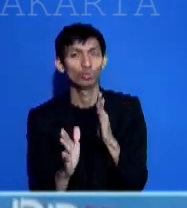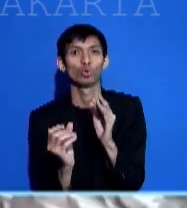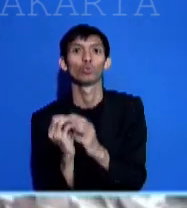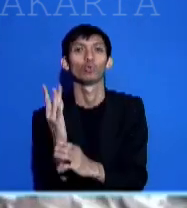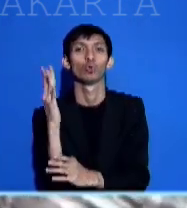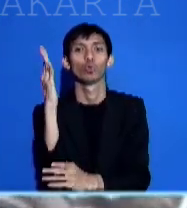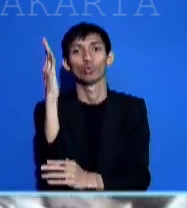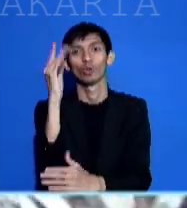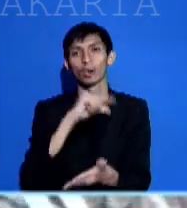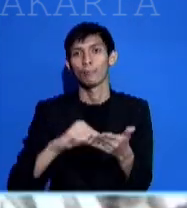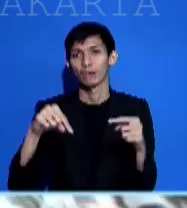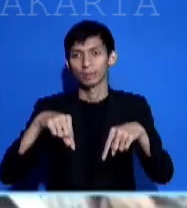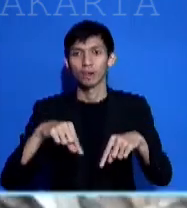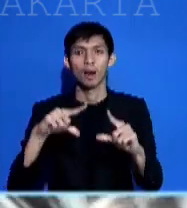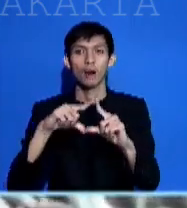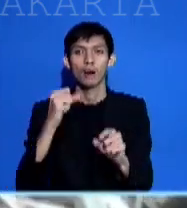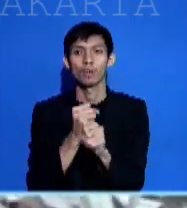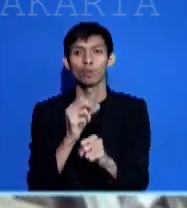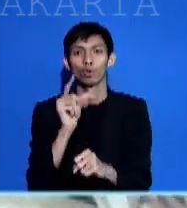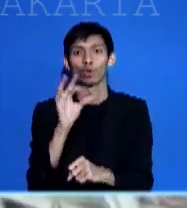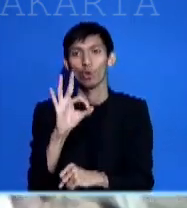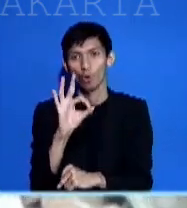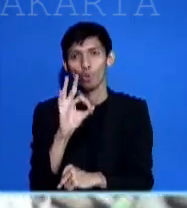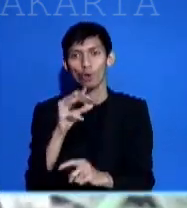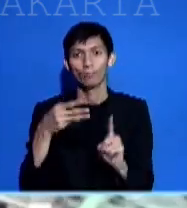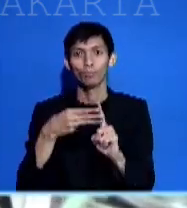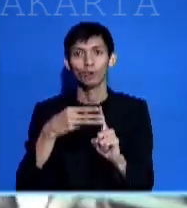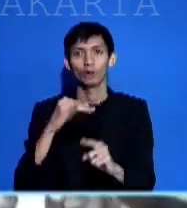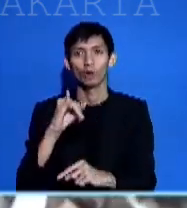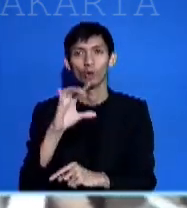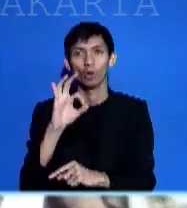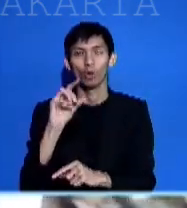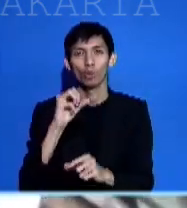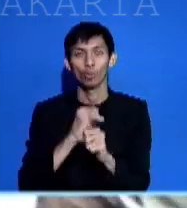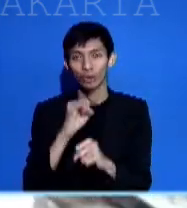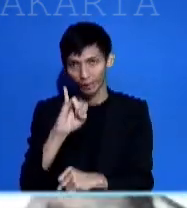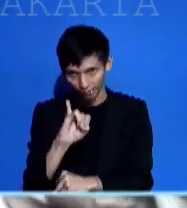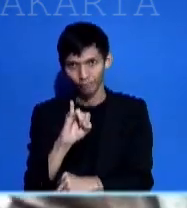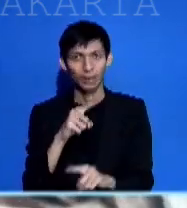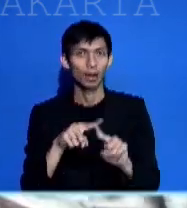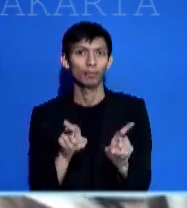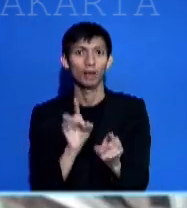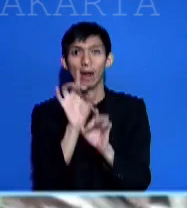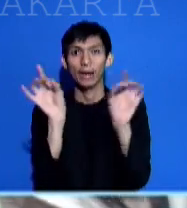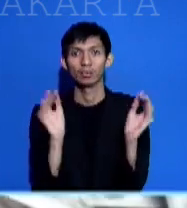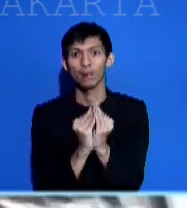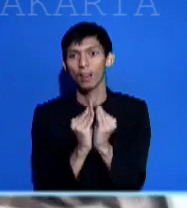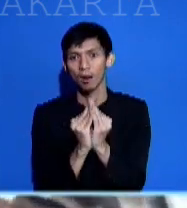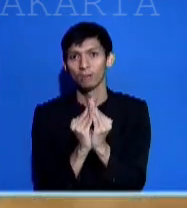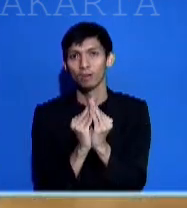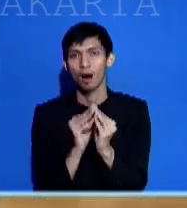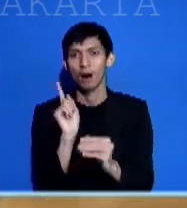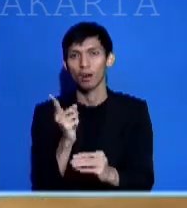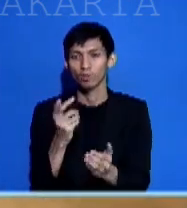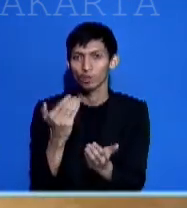wontenipunahugi Kawi Kebon salak madu organik pelancong Ugi saged mirsani Kebon alpogat Lan duren ingkang NEM dipunen